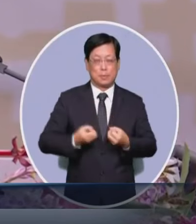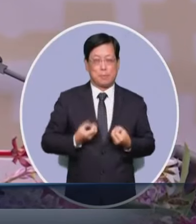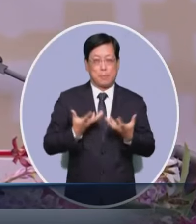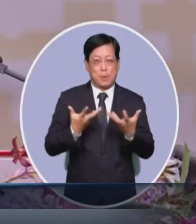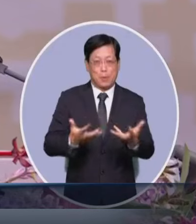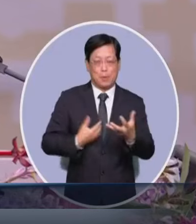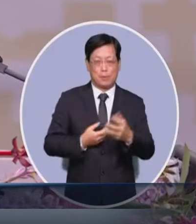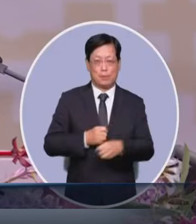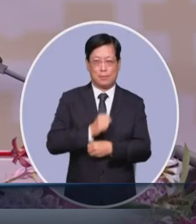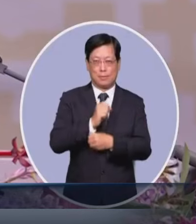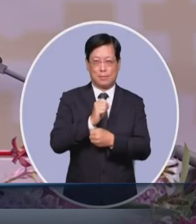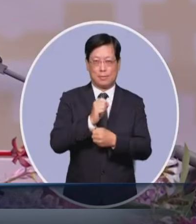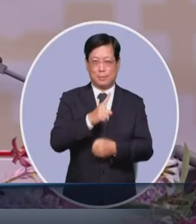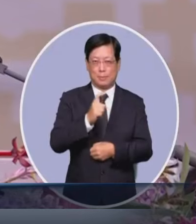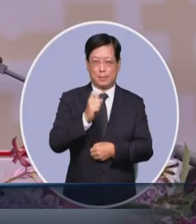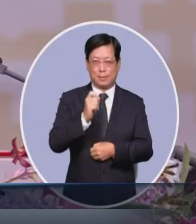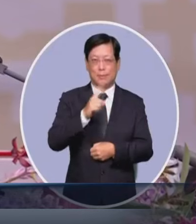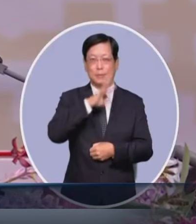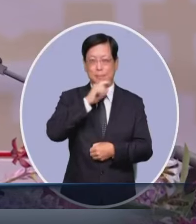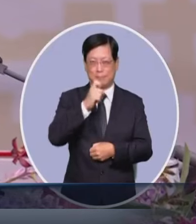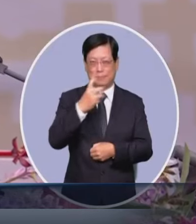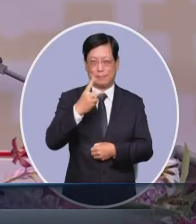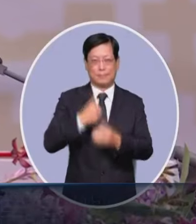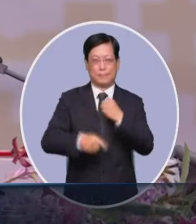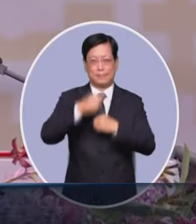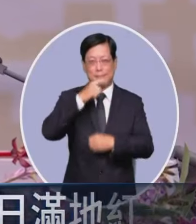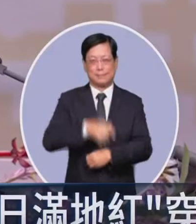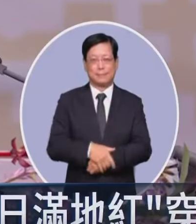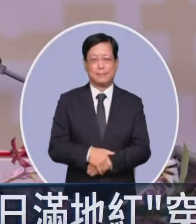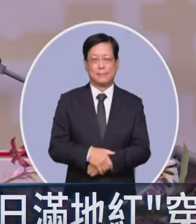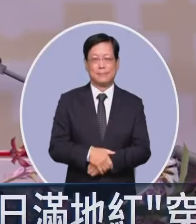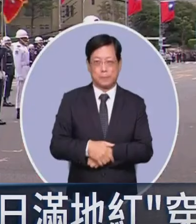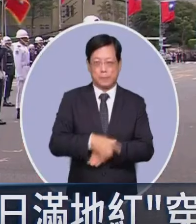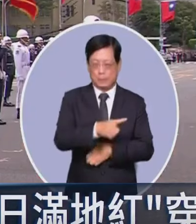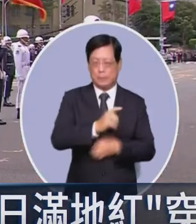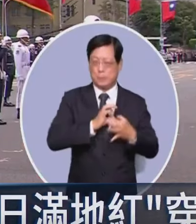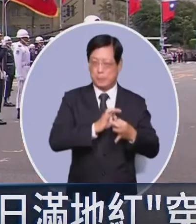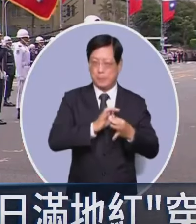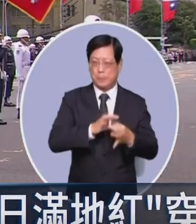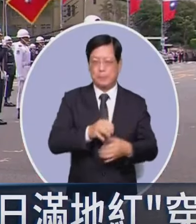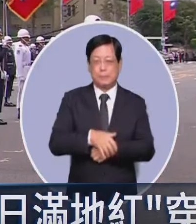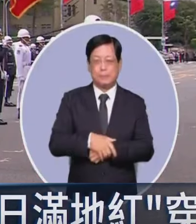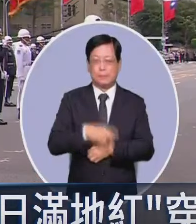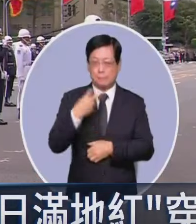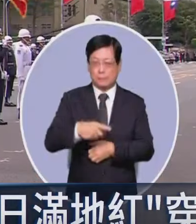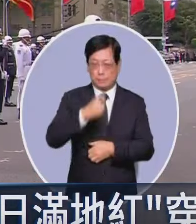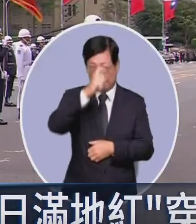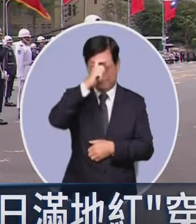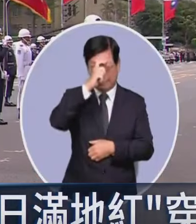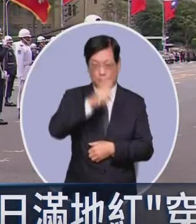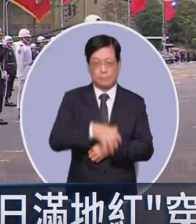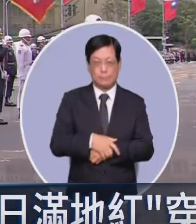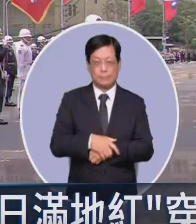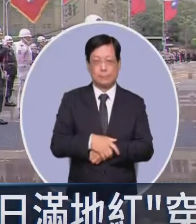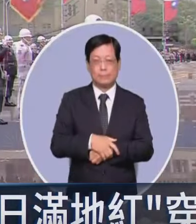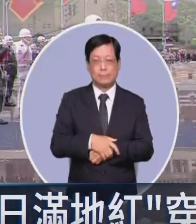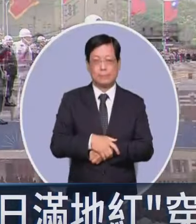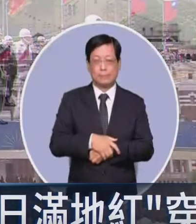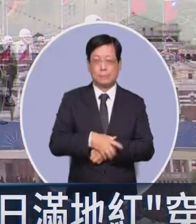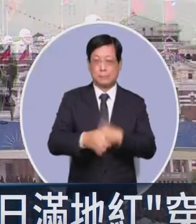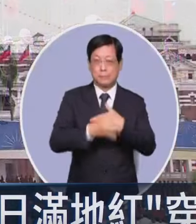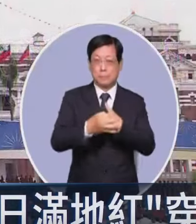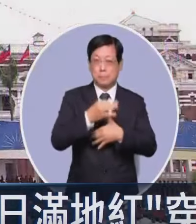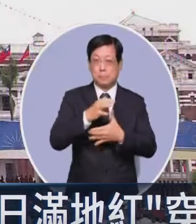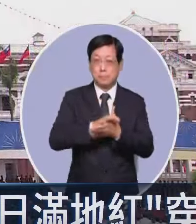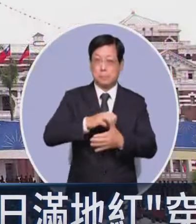第113岁的生日。 立法院长韩国瑜首次担任国庆青筹会主委，国庆主题就叫中华民国